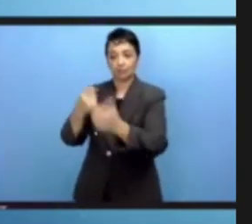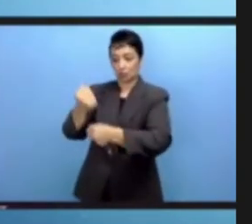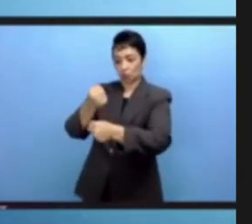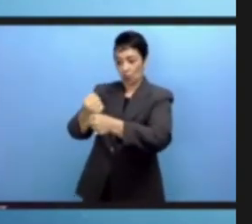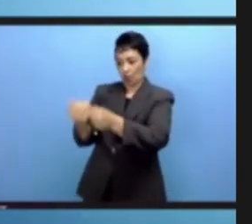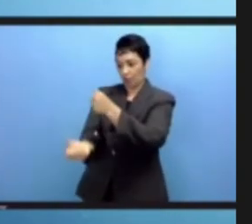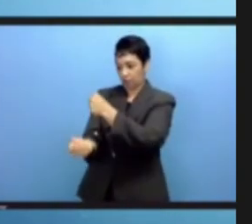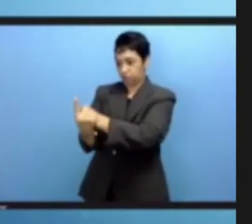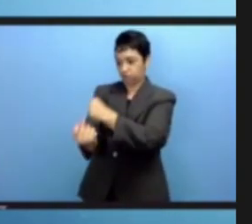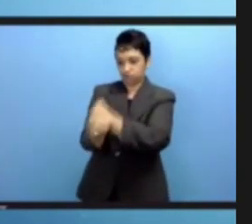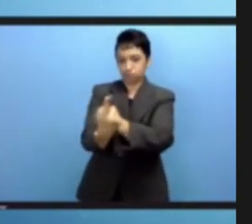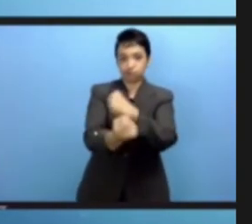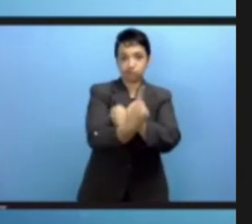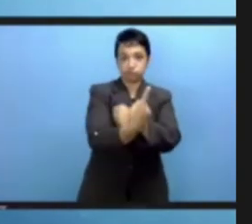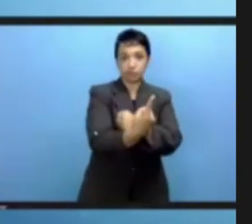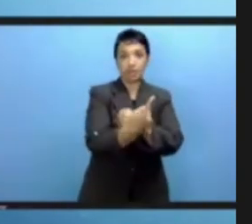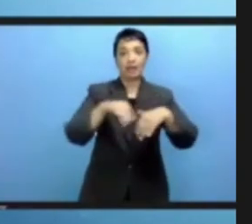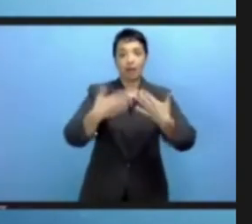opportunités d'emploi,